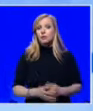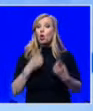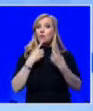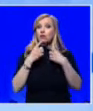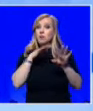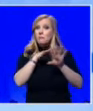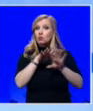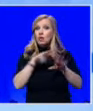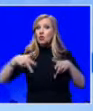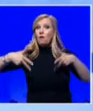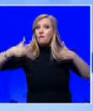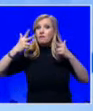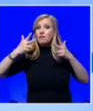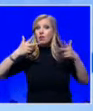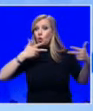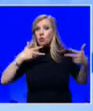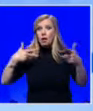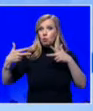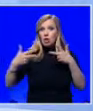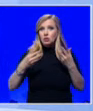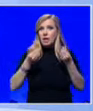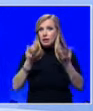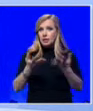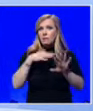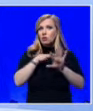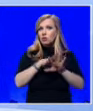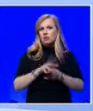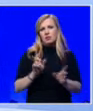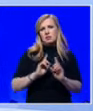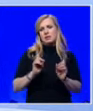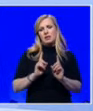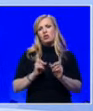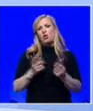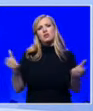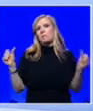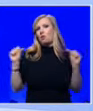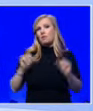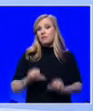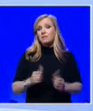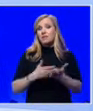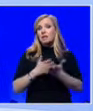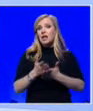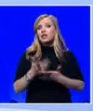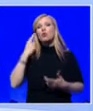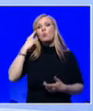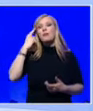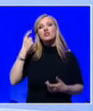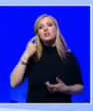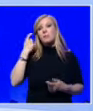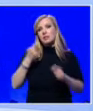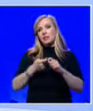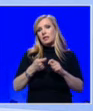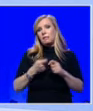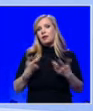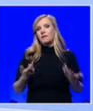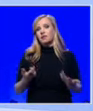прозрачност. Видеонаблюдението осигури ли тази прозрачност? Не бих казал. То поначало се провали в начина, по който беше замислено и осъществено,